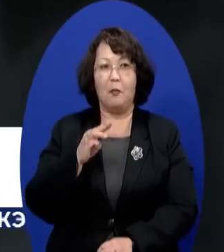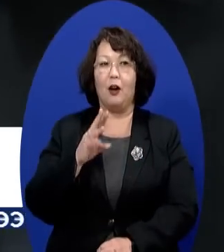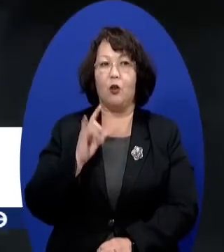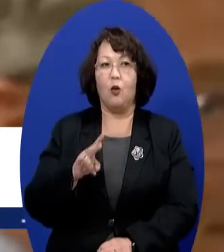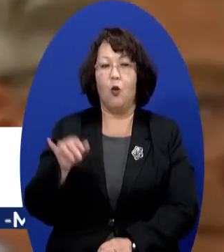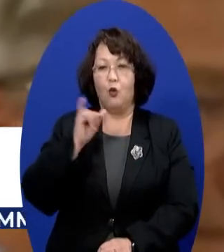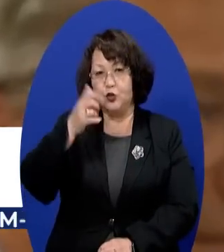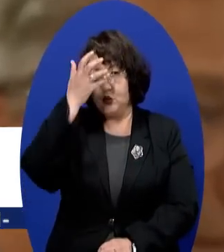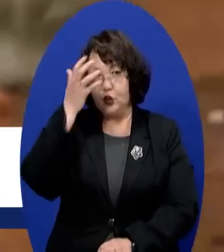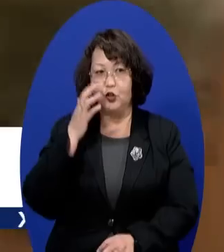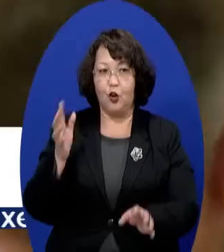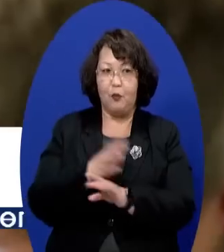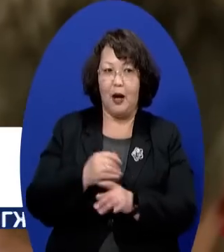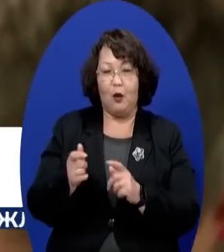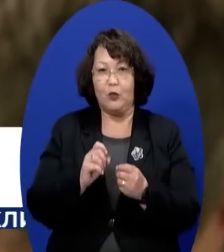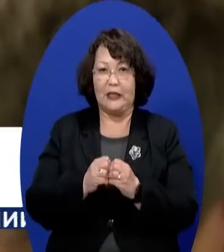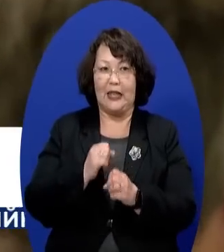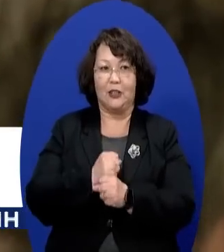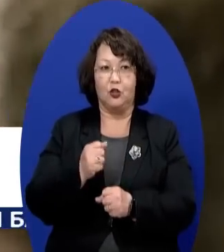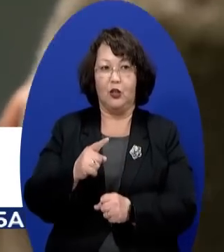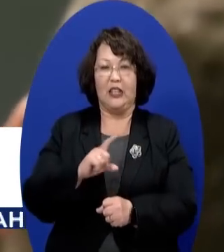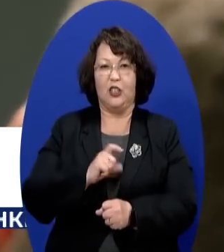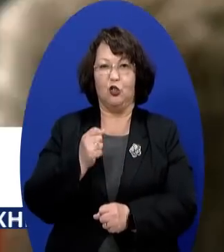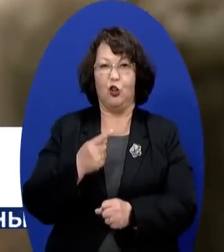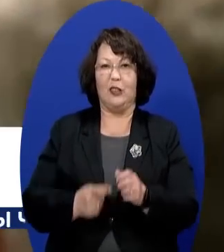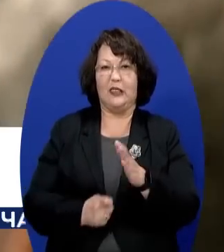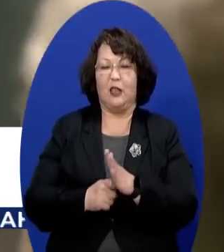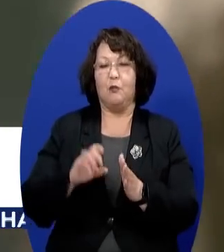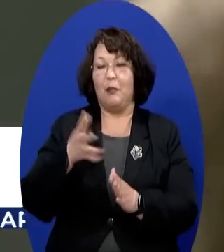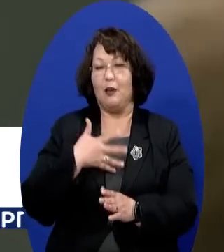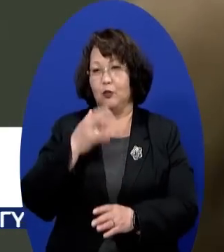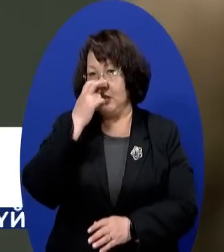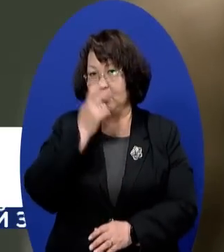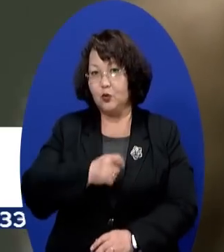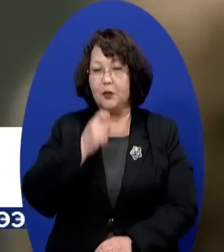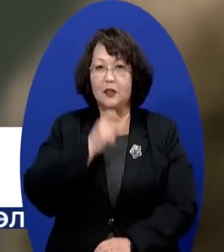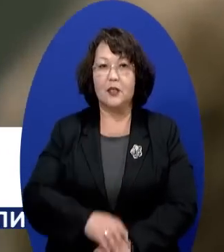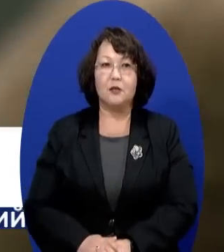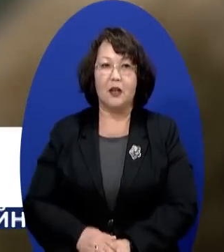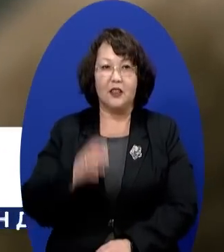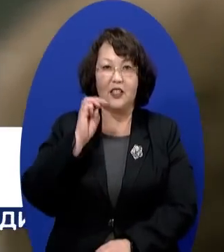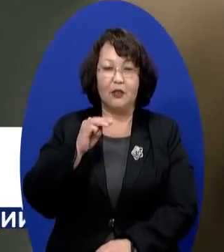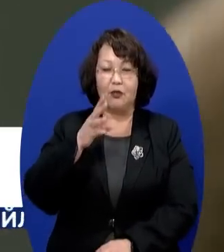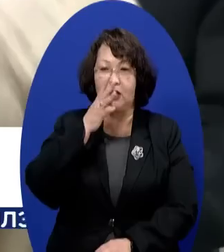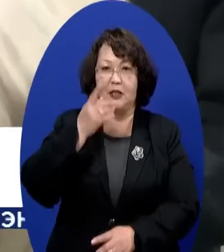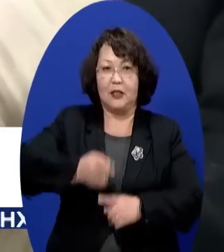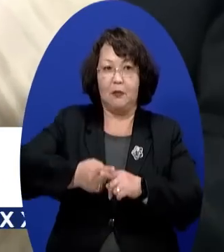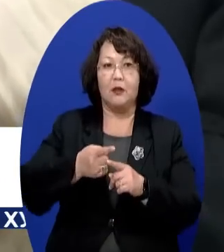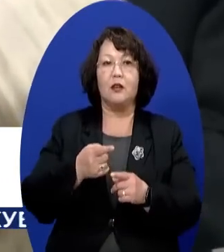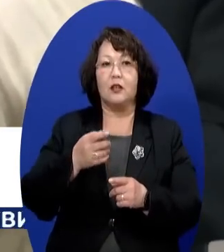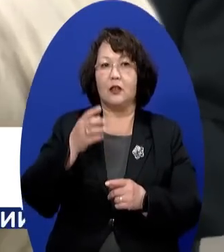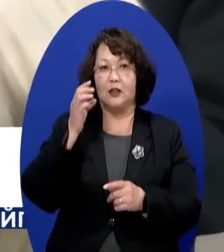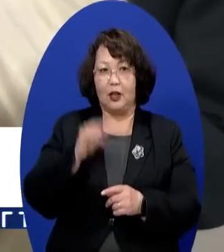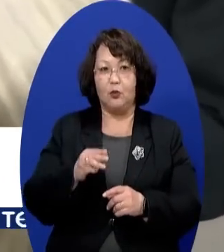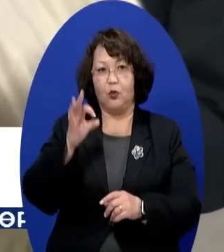төрийн маневр хийх боломж нилээд хязгаарлагдах дүр зураг гарч ирж байгааг ажиглагчид тэмдэглэж байна. Тэтгэврийн насыг ахиулах, татварыг бууруулах,